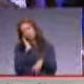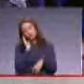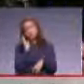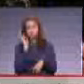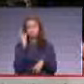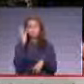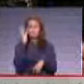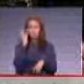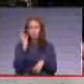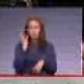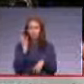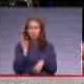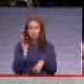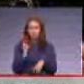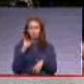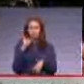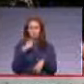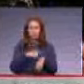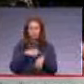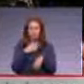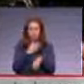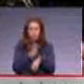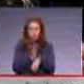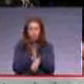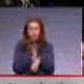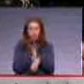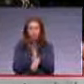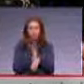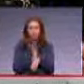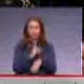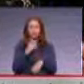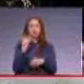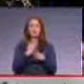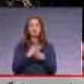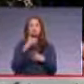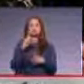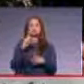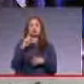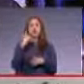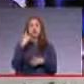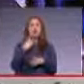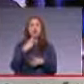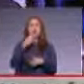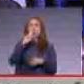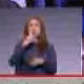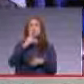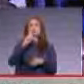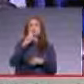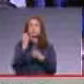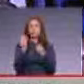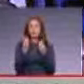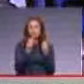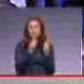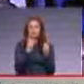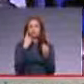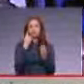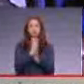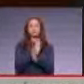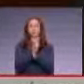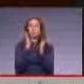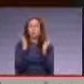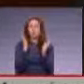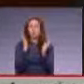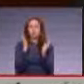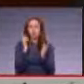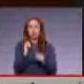تصحى. لا الا اذا كنت شاربه شايات كتير او لا مش يعني ما عندكيش ما بتحبيش تسهري بالليل،